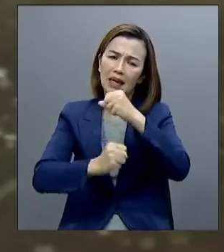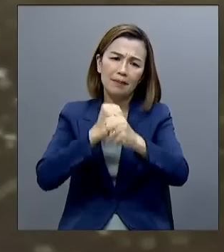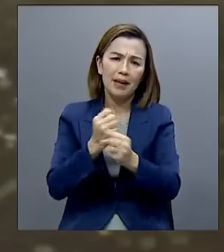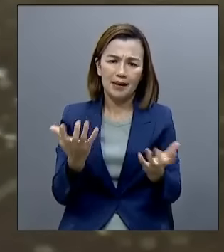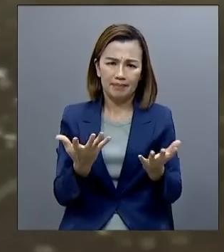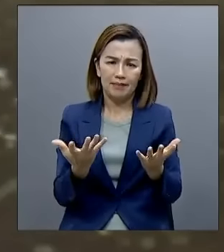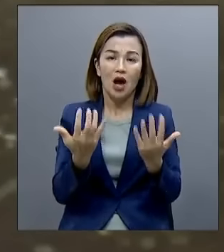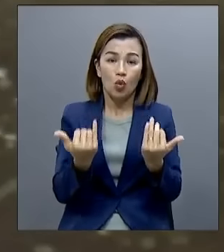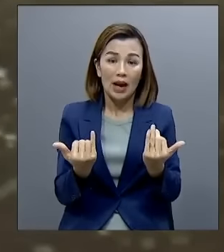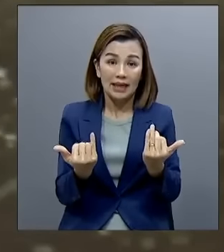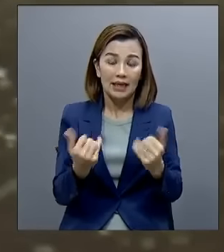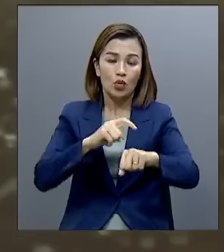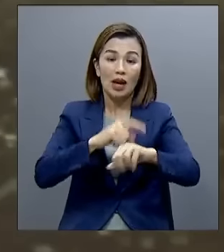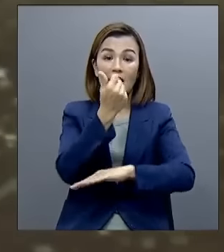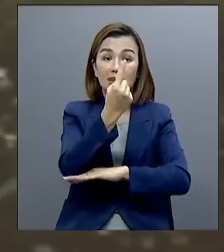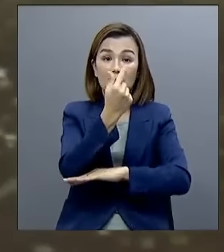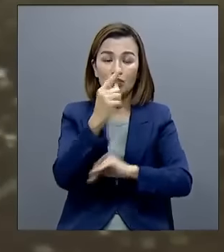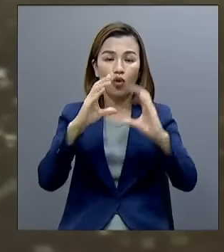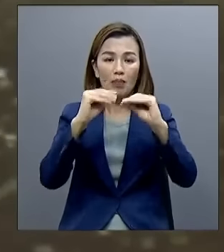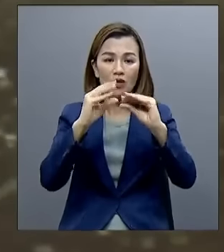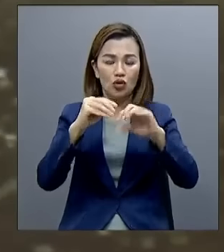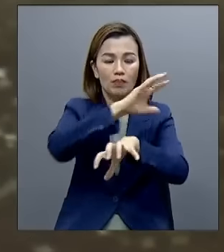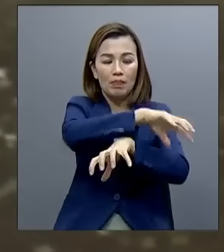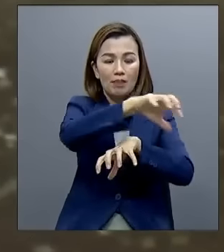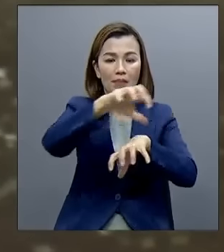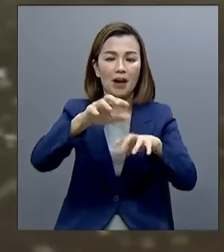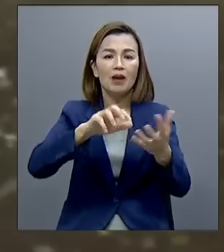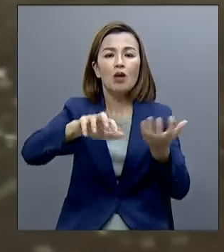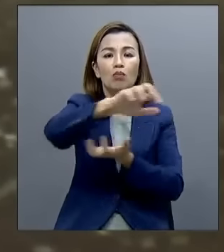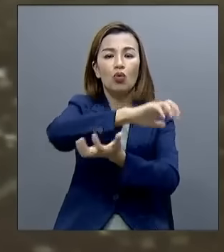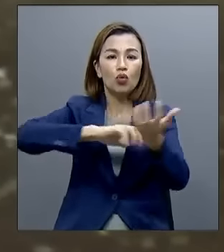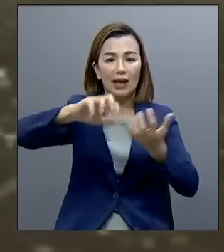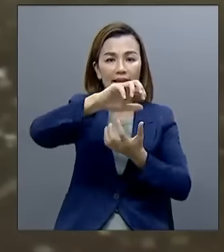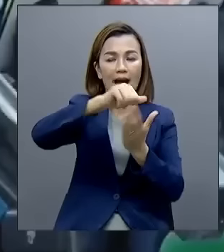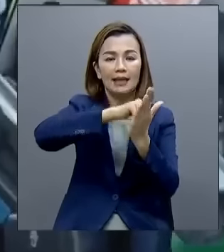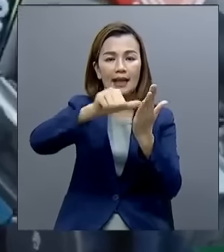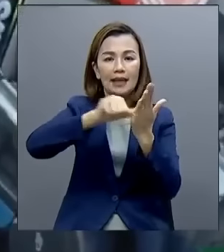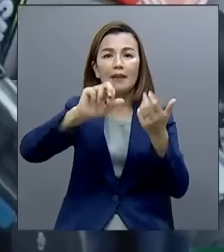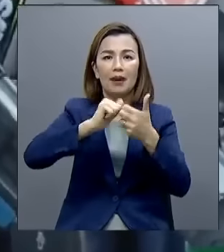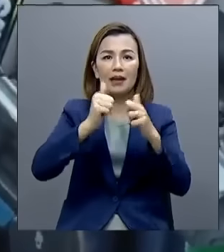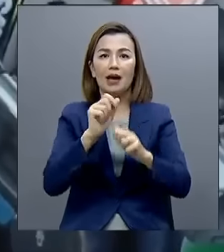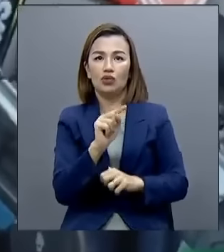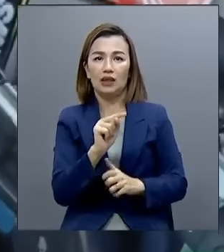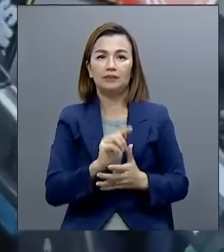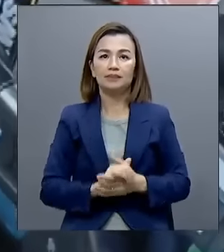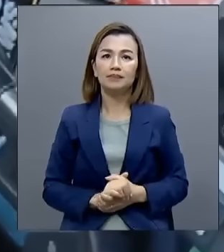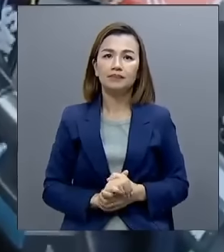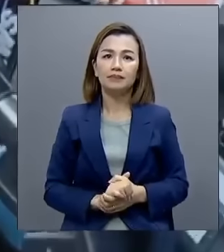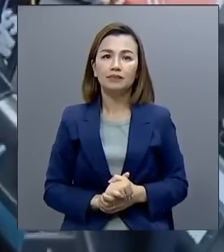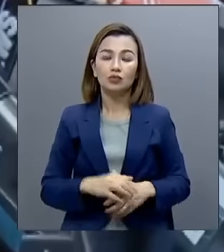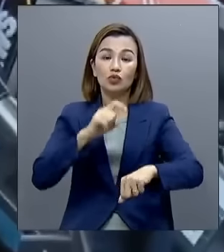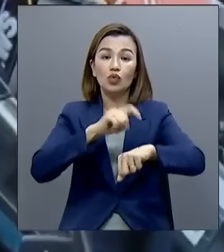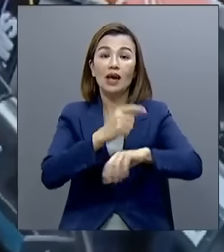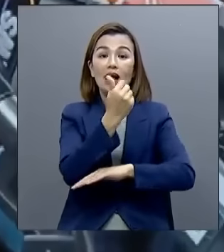โมงจะมีการประชุมหน่วยงานที่เกี่ยวข้องเพื่อที่จะบูรณาการในการแก้ไขปัญหาค่ะ 11นาฬิกา